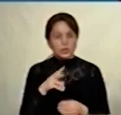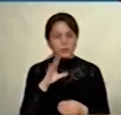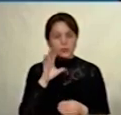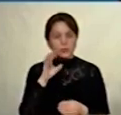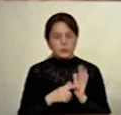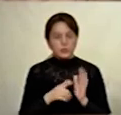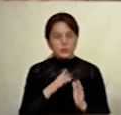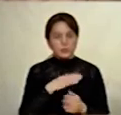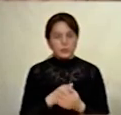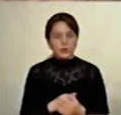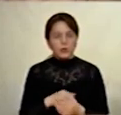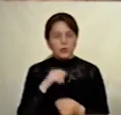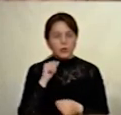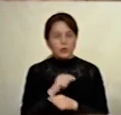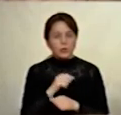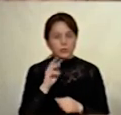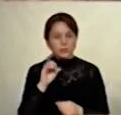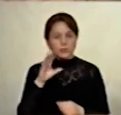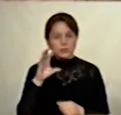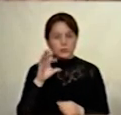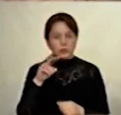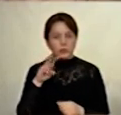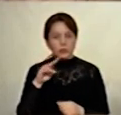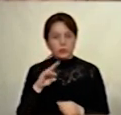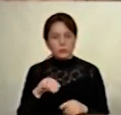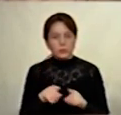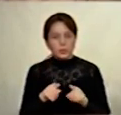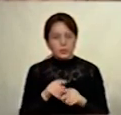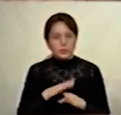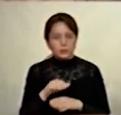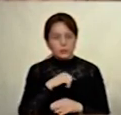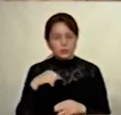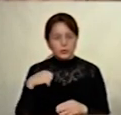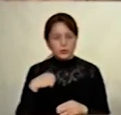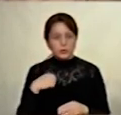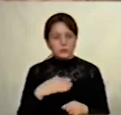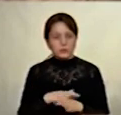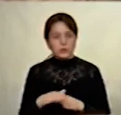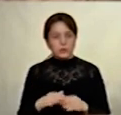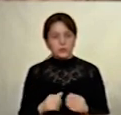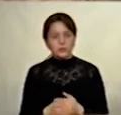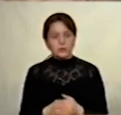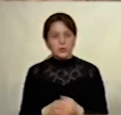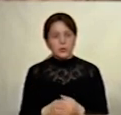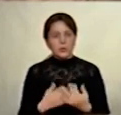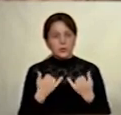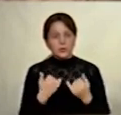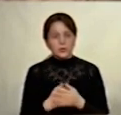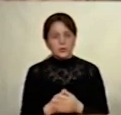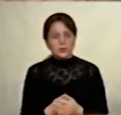2597 hosil bo'ldi. Qolgan misollarni esa xuddi shu kabi o'zingiz mustaqil ravishda bajaring. Endi